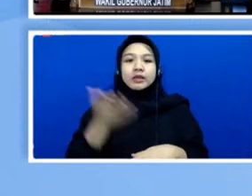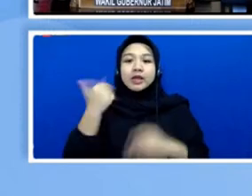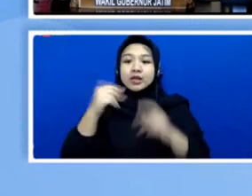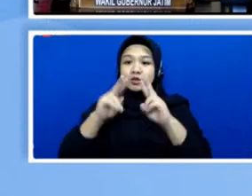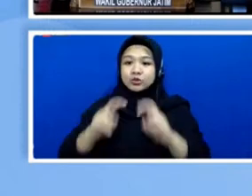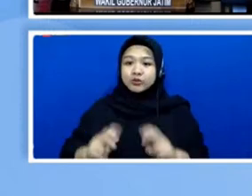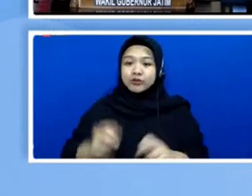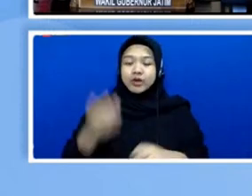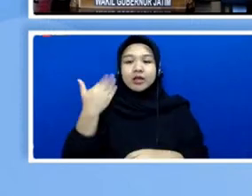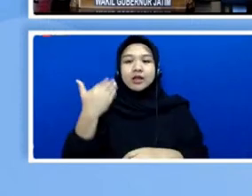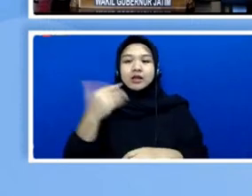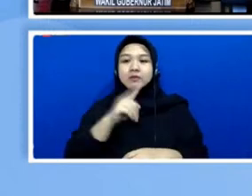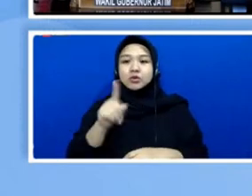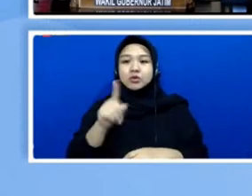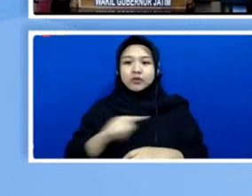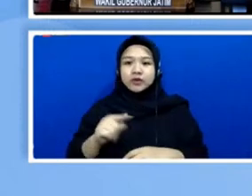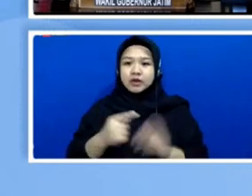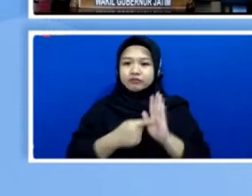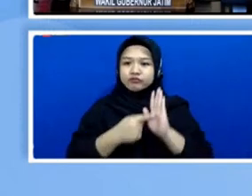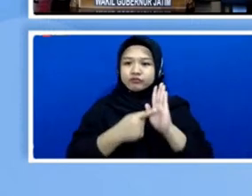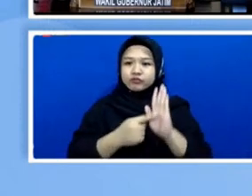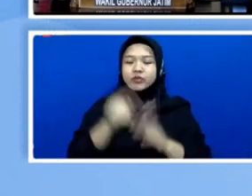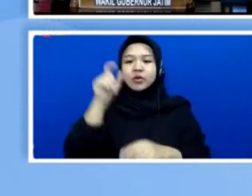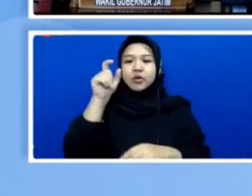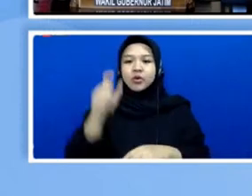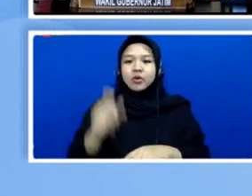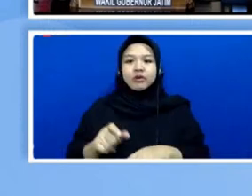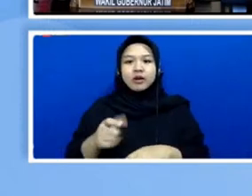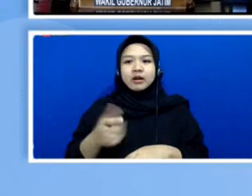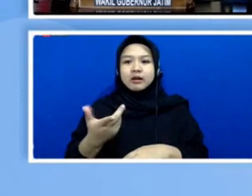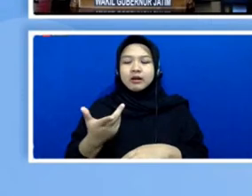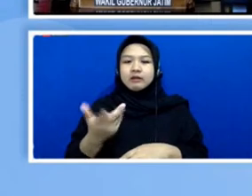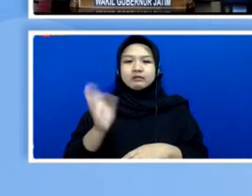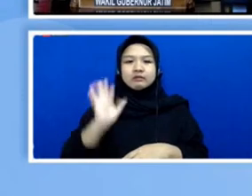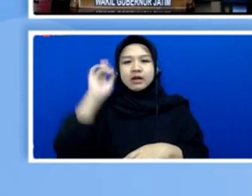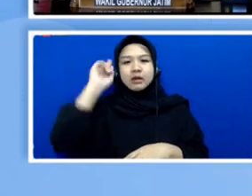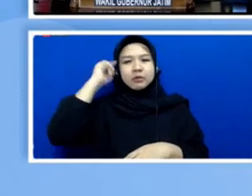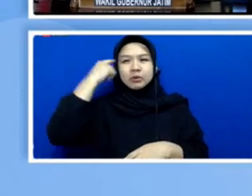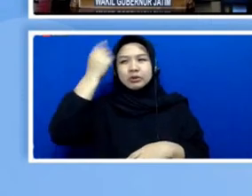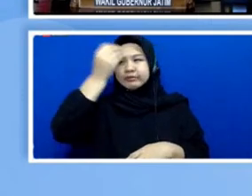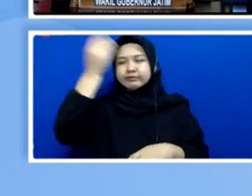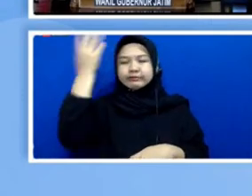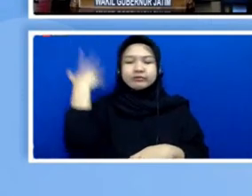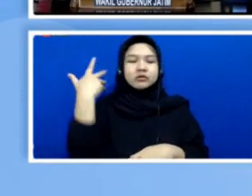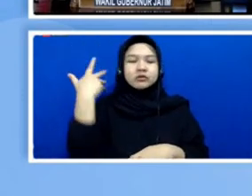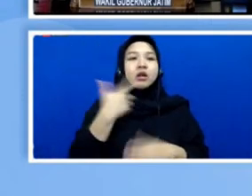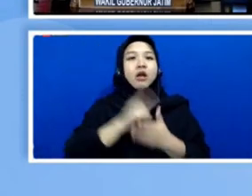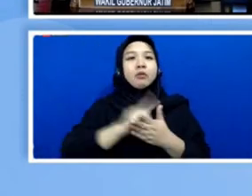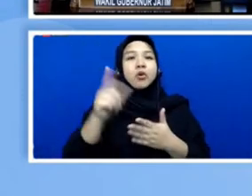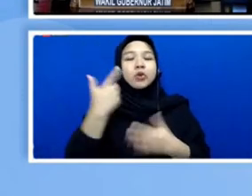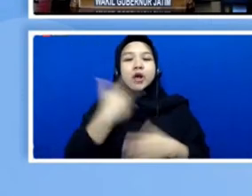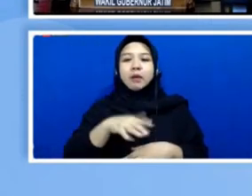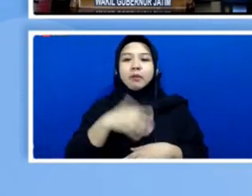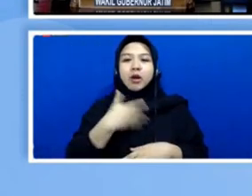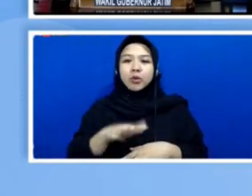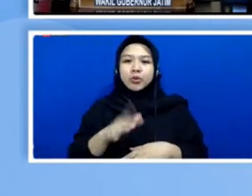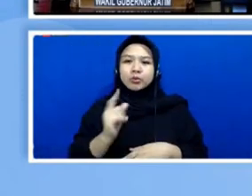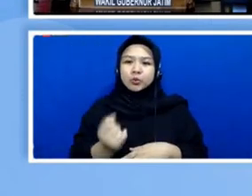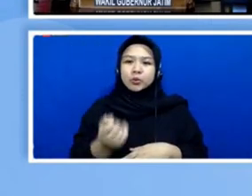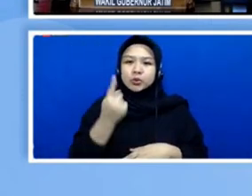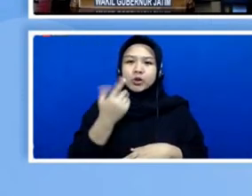Zulfikar tadi, Pak Zulfikar dilihat bahwa orang yang tidak peduli dengan COVID juga nggak mau ngelapor. Sehingga muncullah